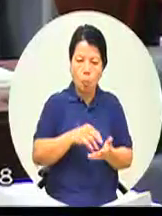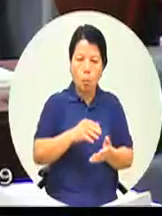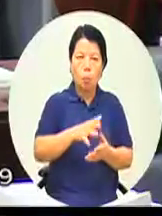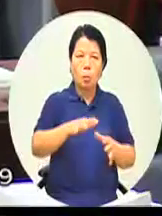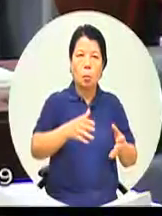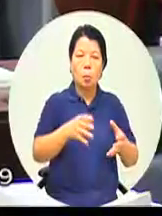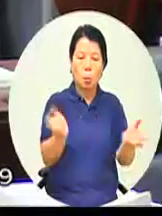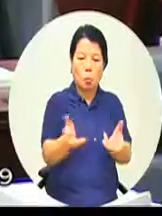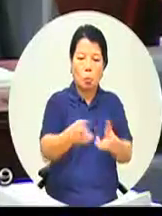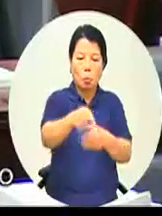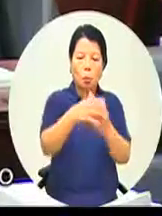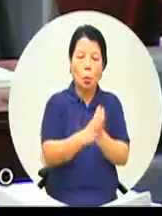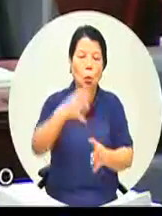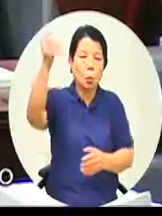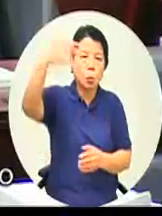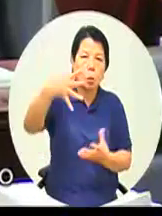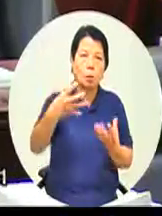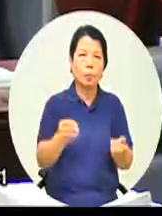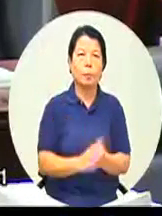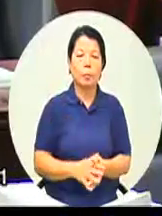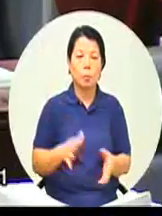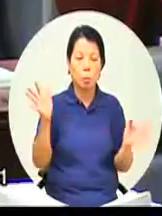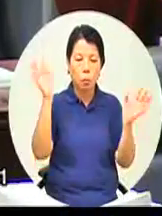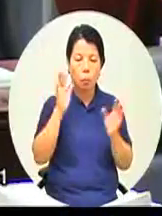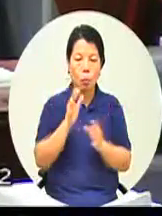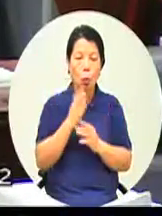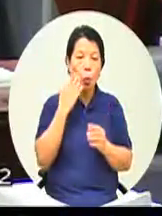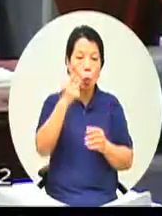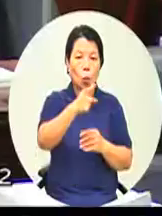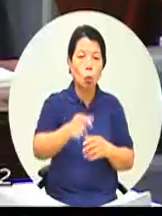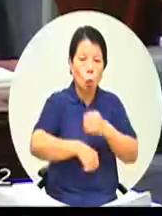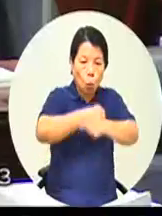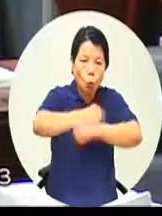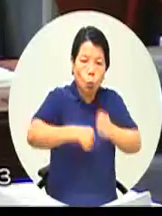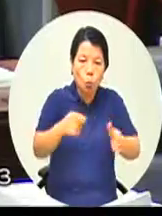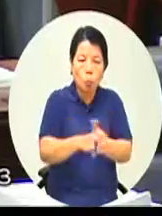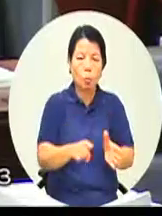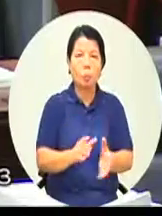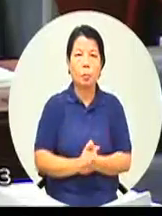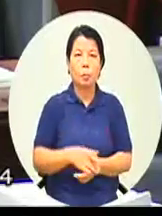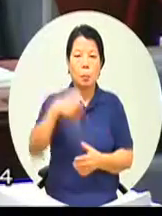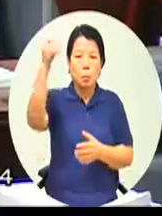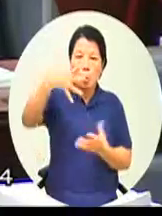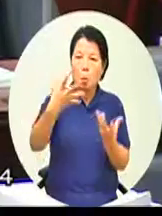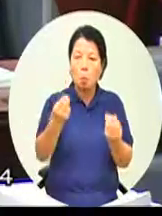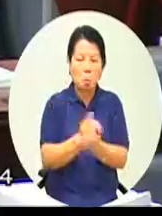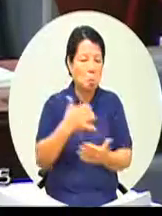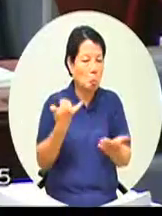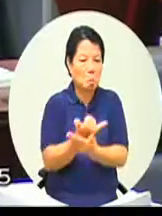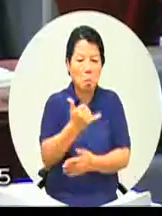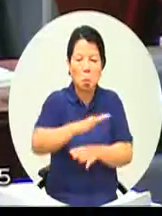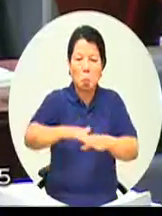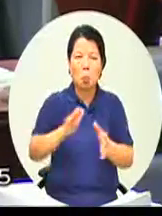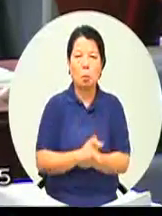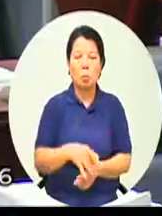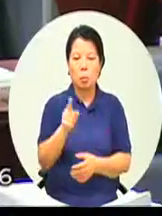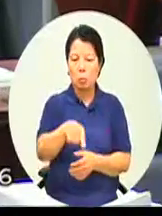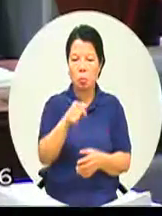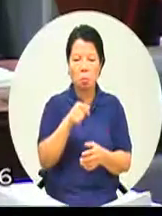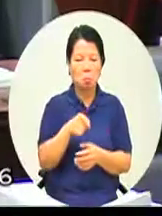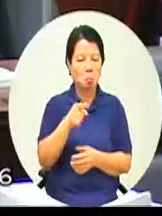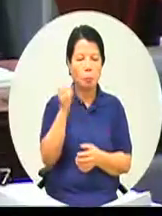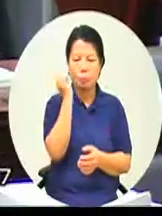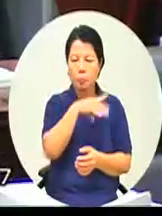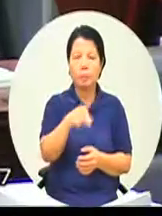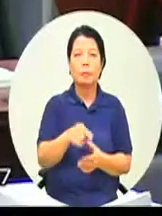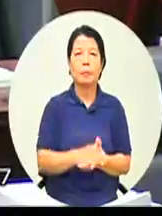做一个照明哦，你讲万一他们去。活动去运动的时候有摔伤，那也不好、哦、所以这点吼、